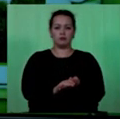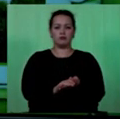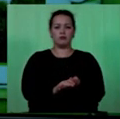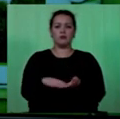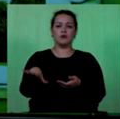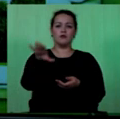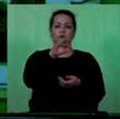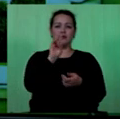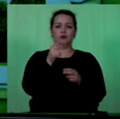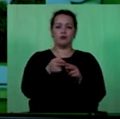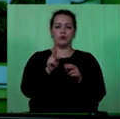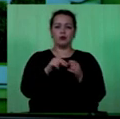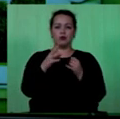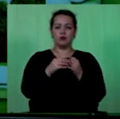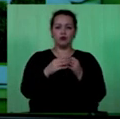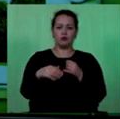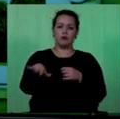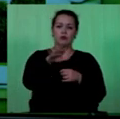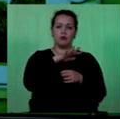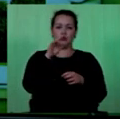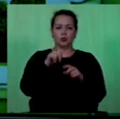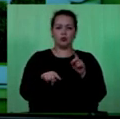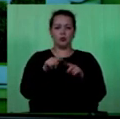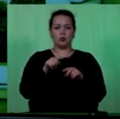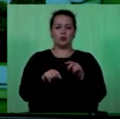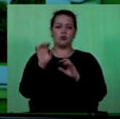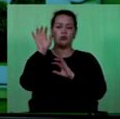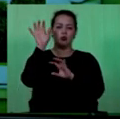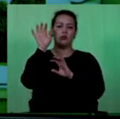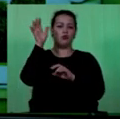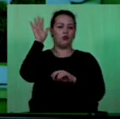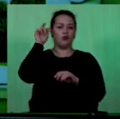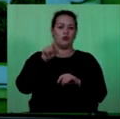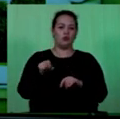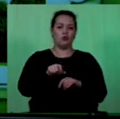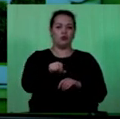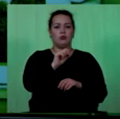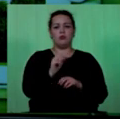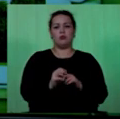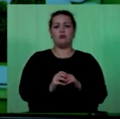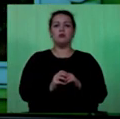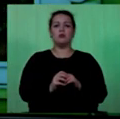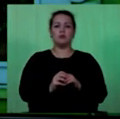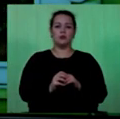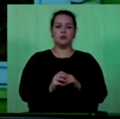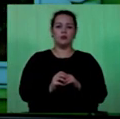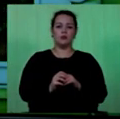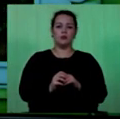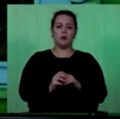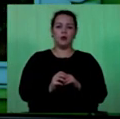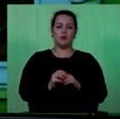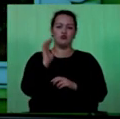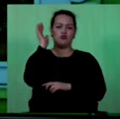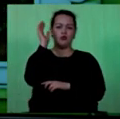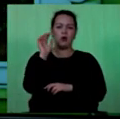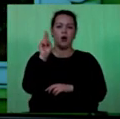Все на этой земле нам родное. И горный ручеек, и могучий карагач,